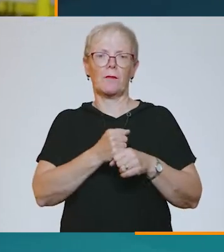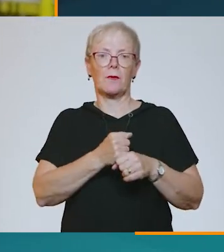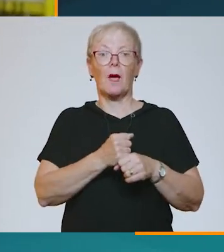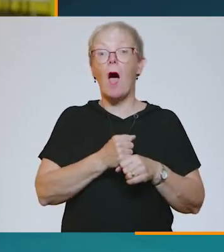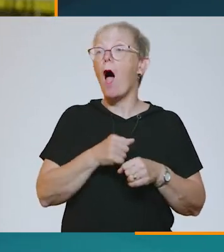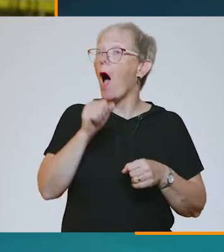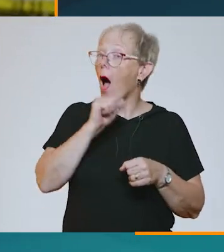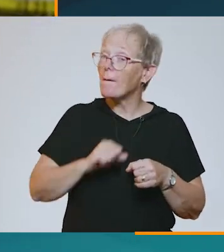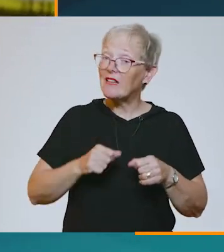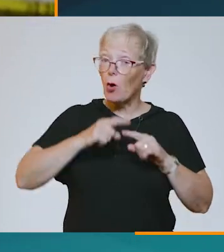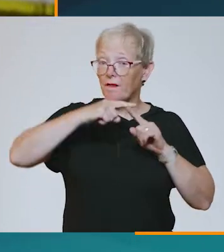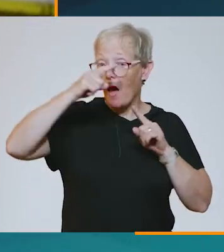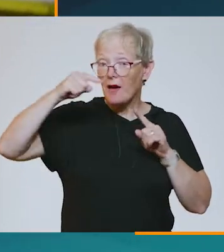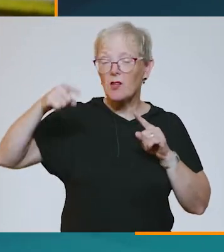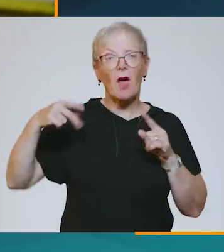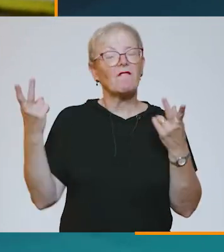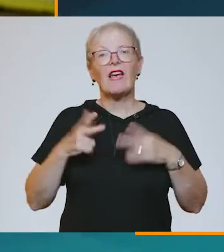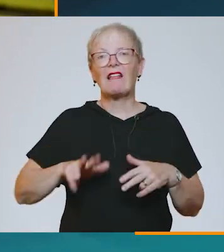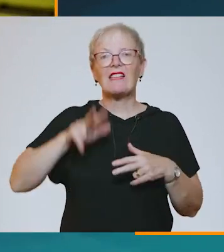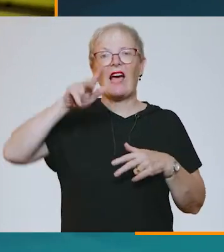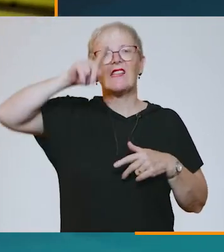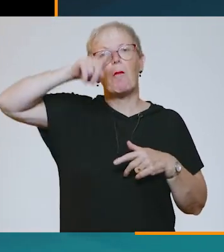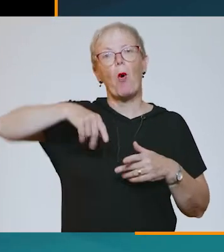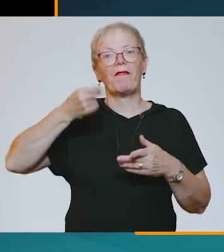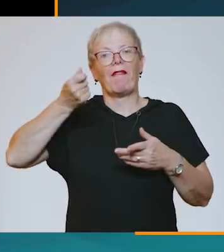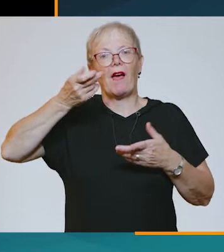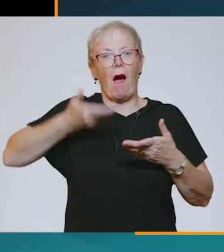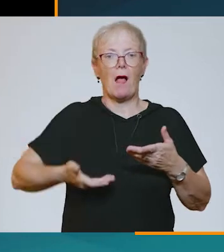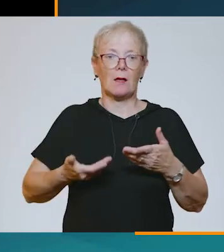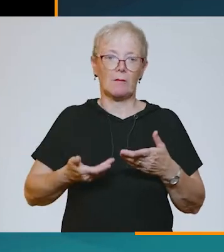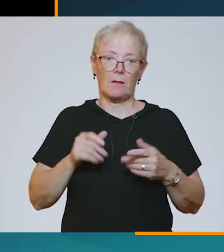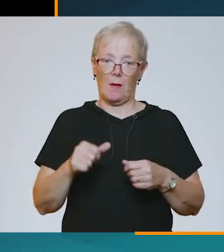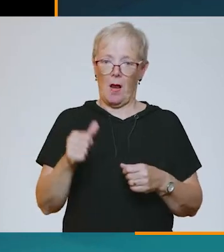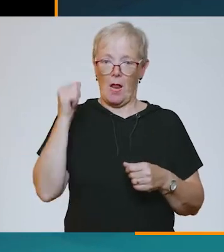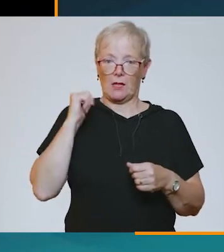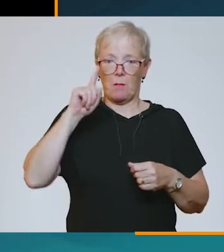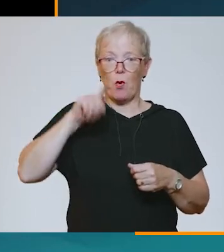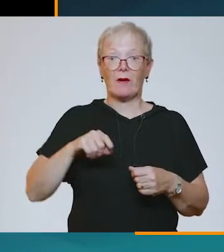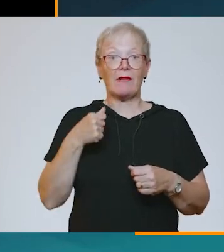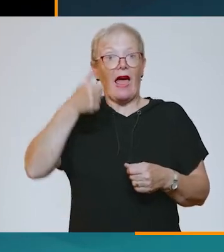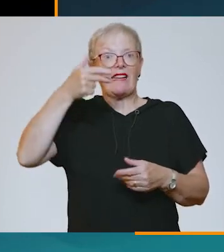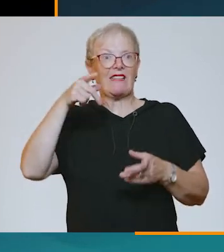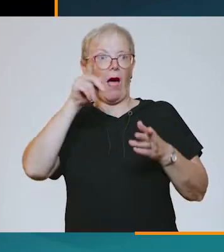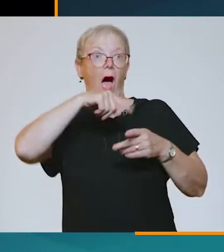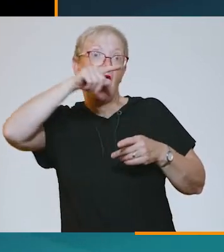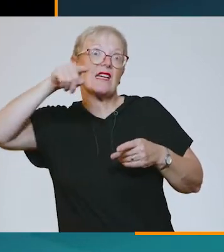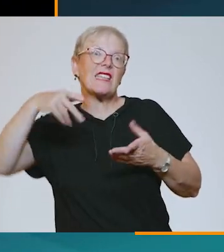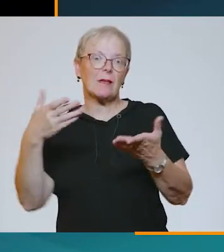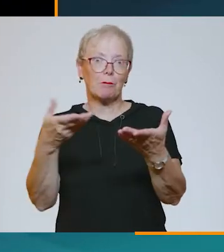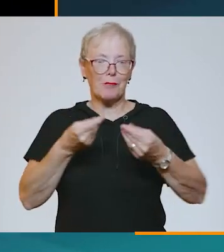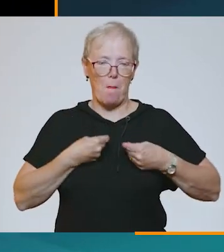fast ein 13. Monatsgehalt für mich. Yeah, I received my first stock